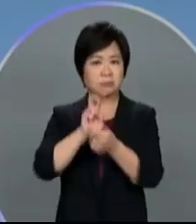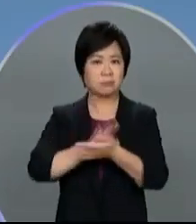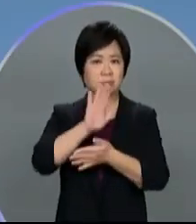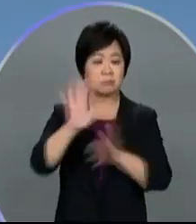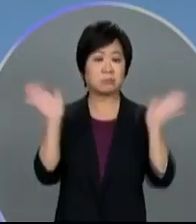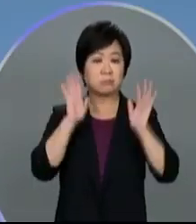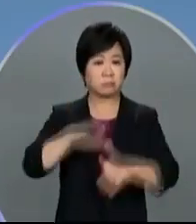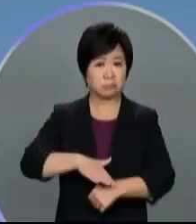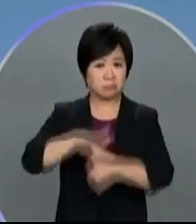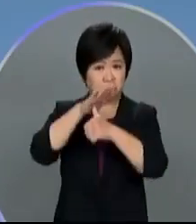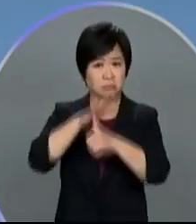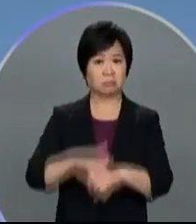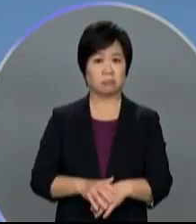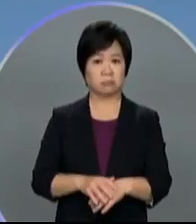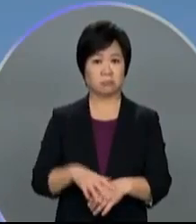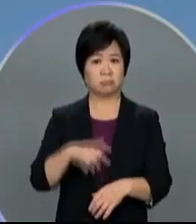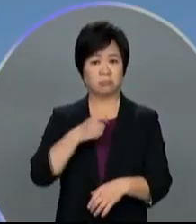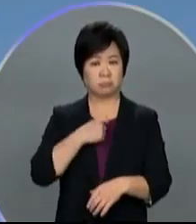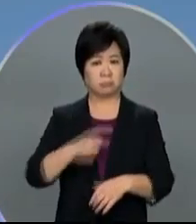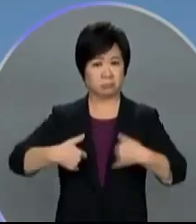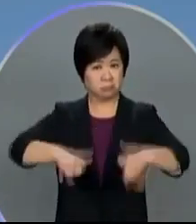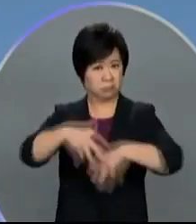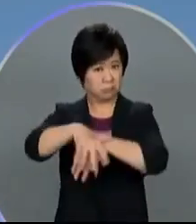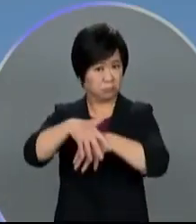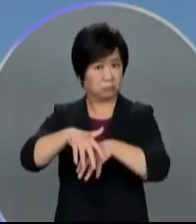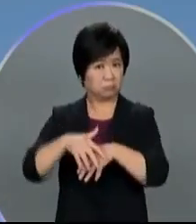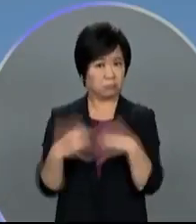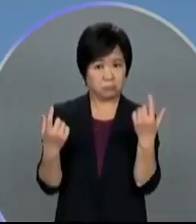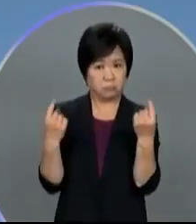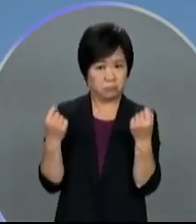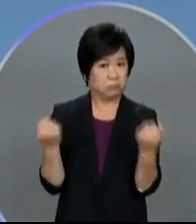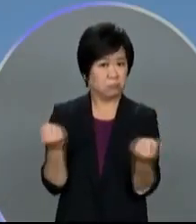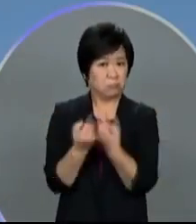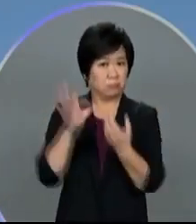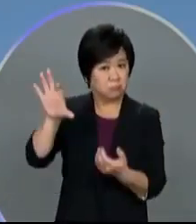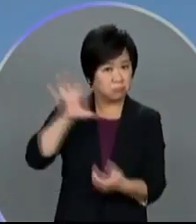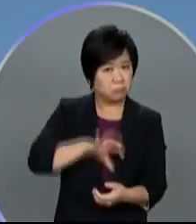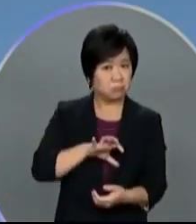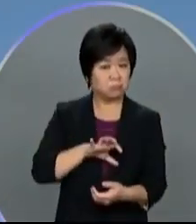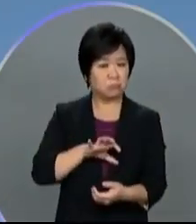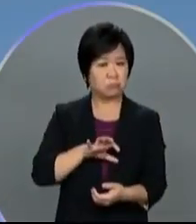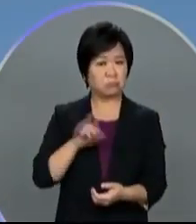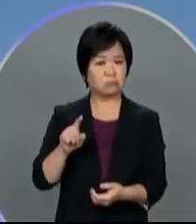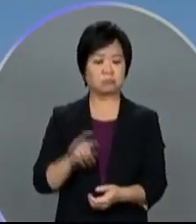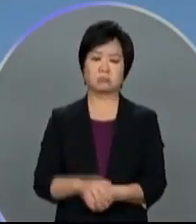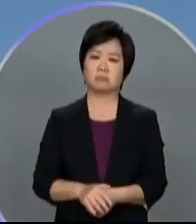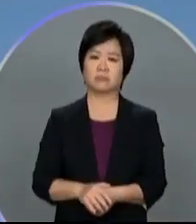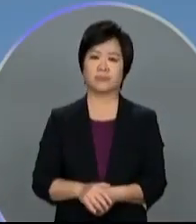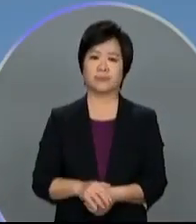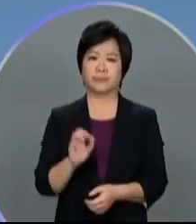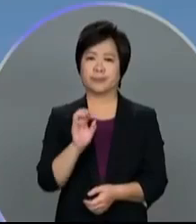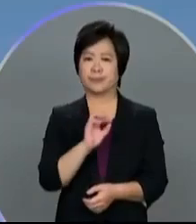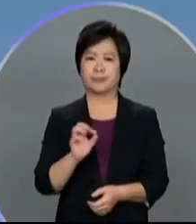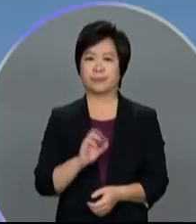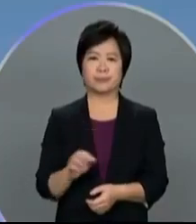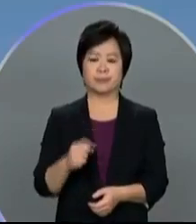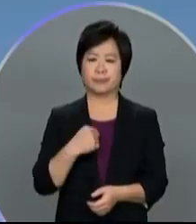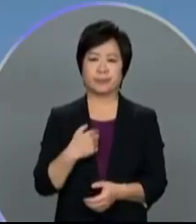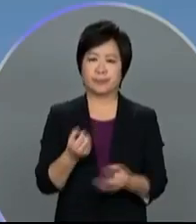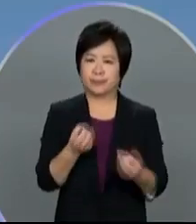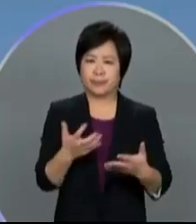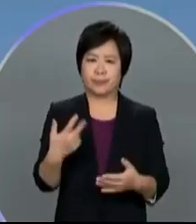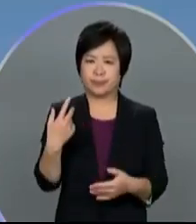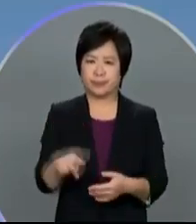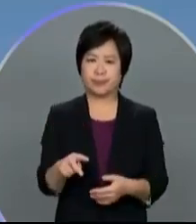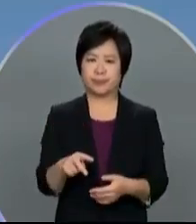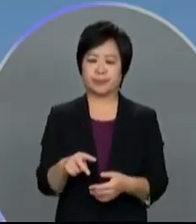长大了，需要让他们走上街头，经历一样的事情，这些结局我们没办法再